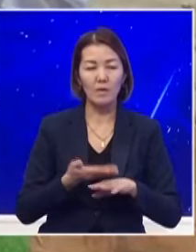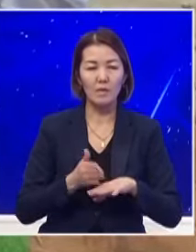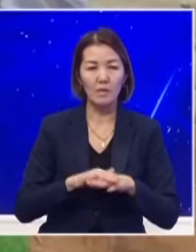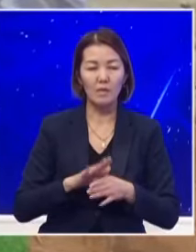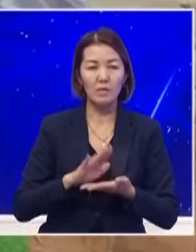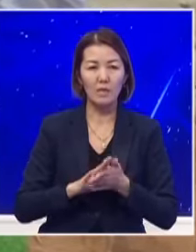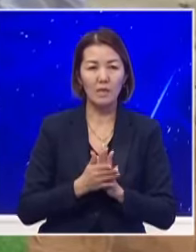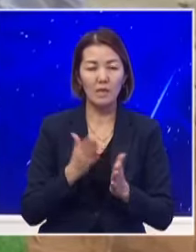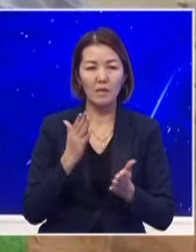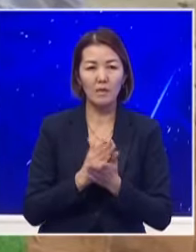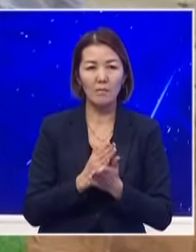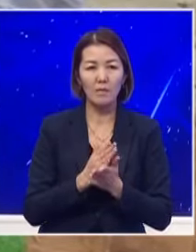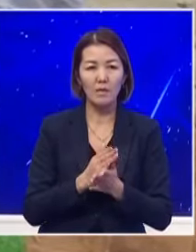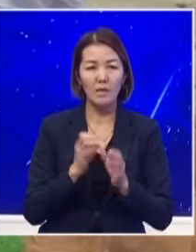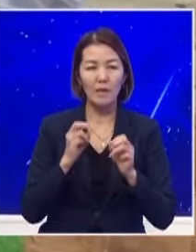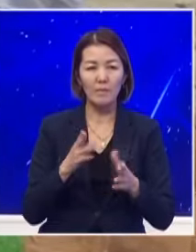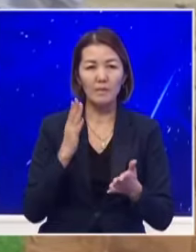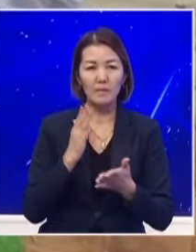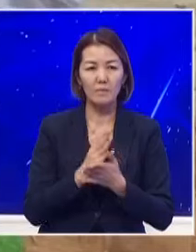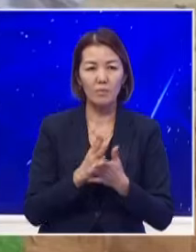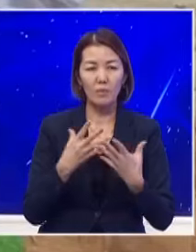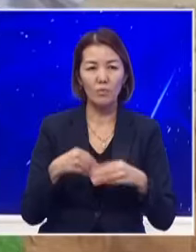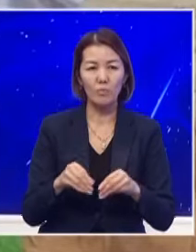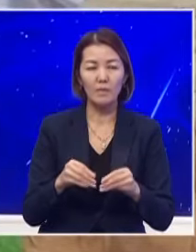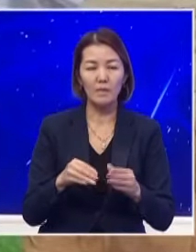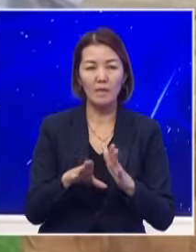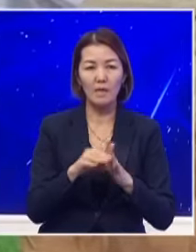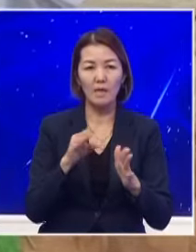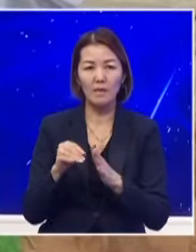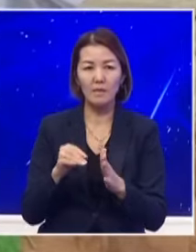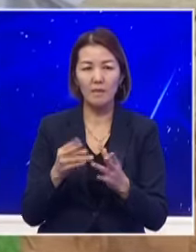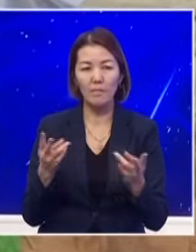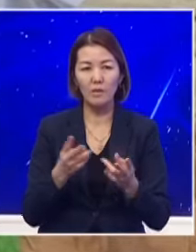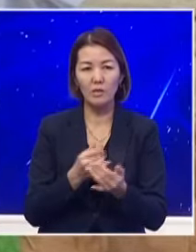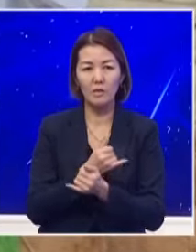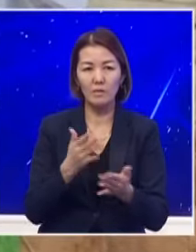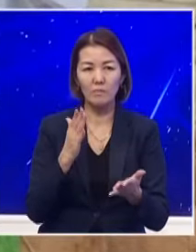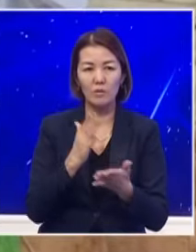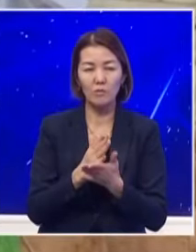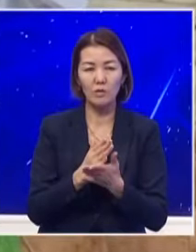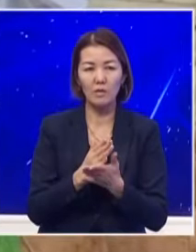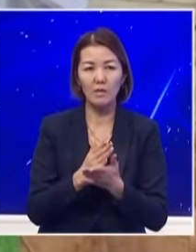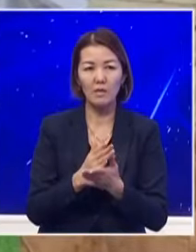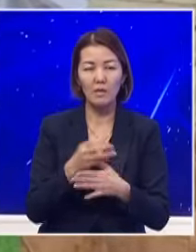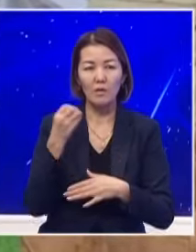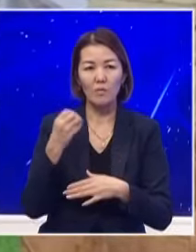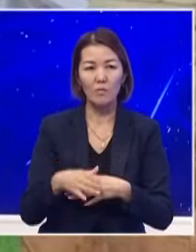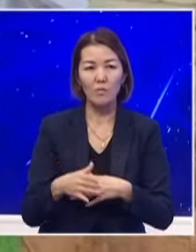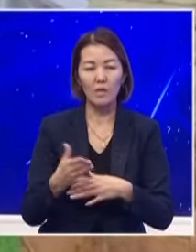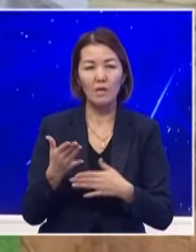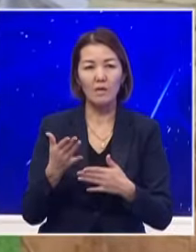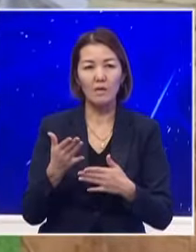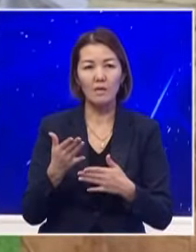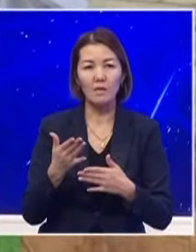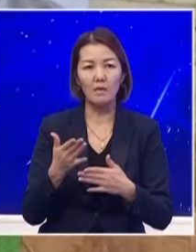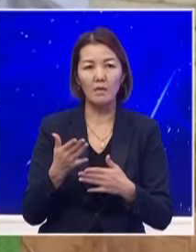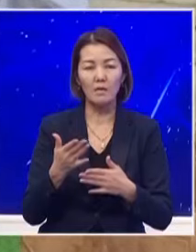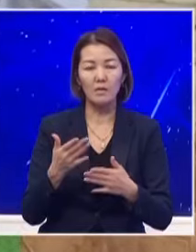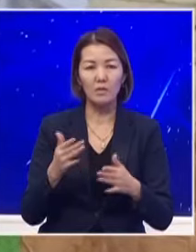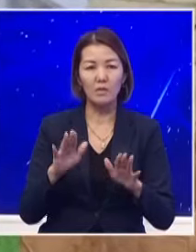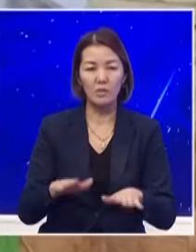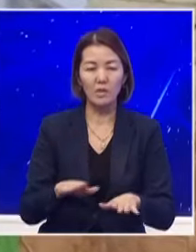немесе оның туындау қауіпі қатері бар отбасыларын анықтап тиісті қызмет көрсетеді. Орталық жатын бөлмелер,